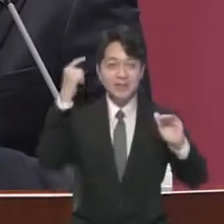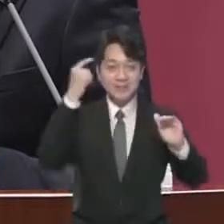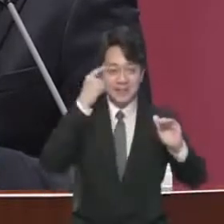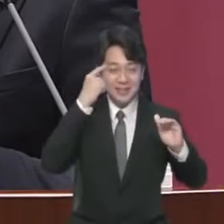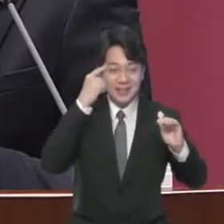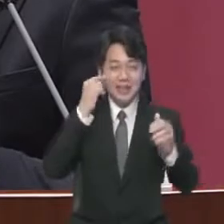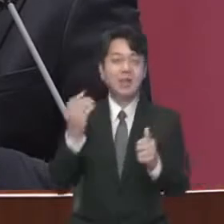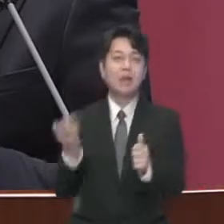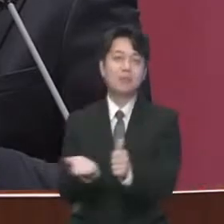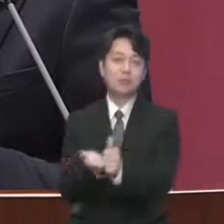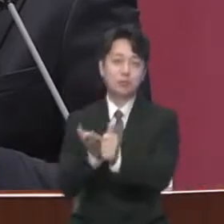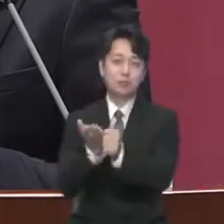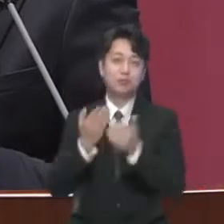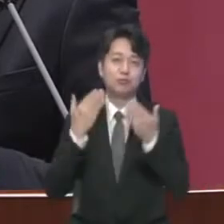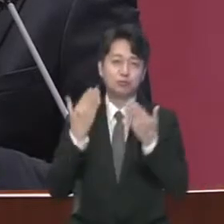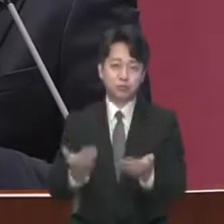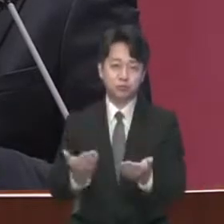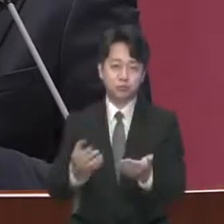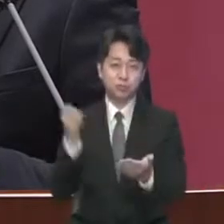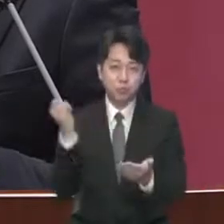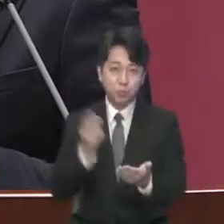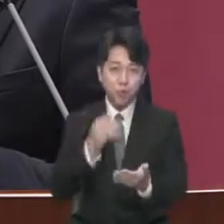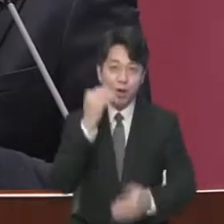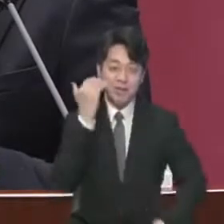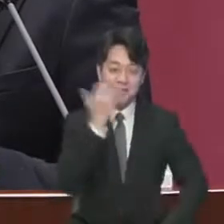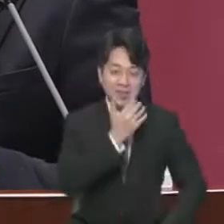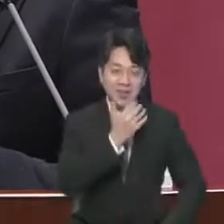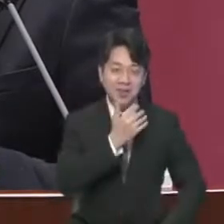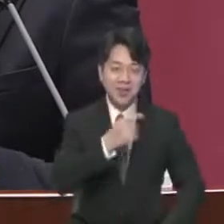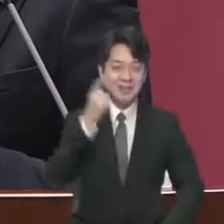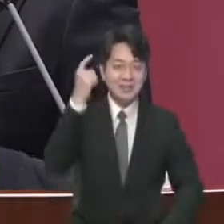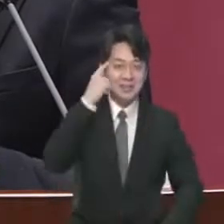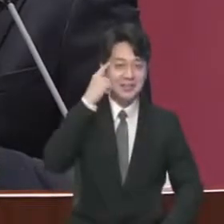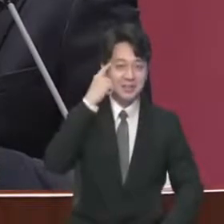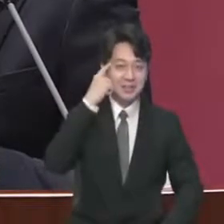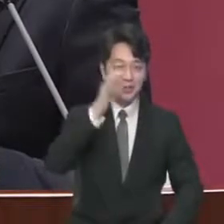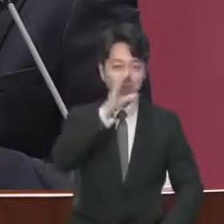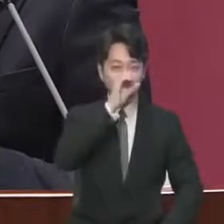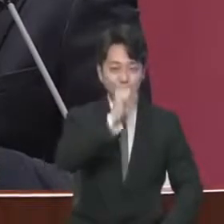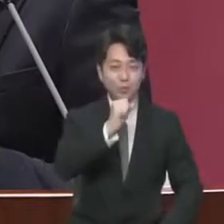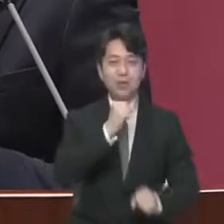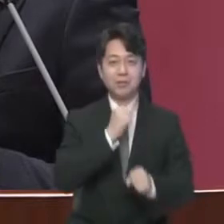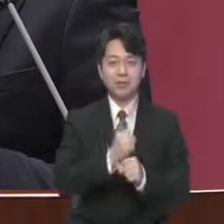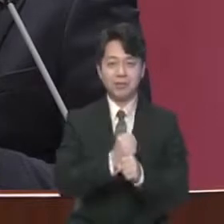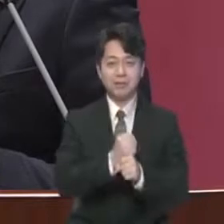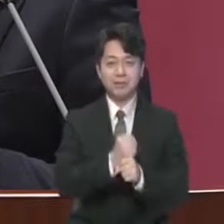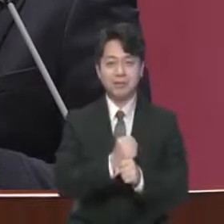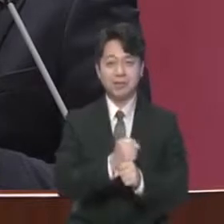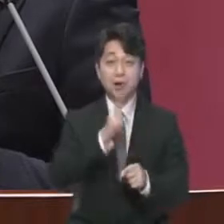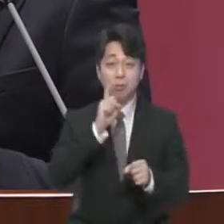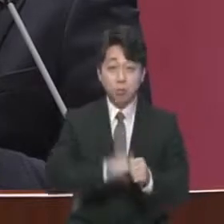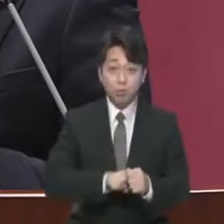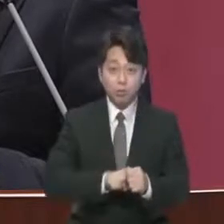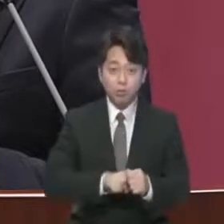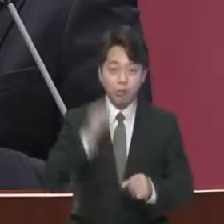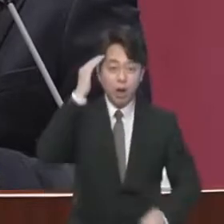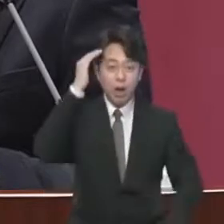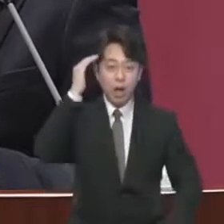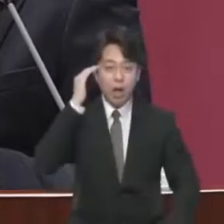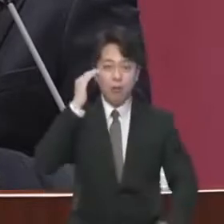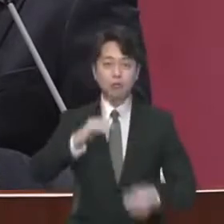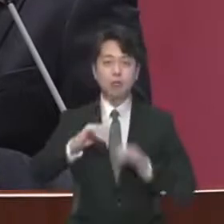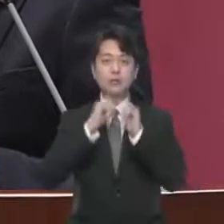키워나갈 것인지 그리고 건강한 성의식을 가질 수 있을 것인지 이런 것들을 좀 더 우리 현실과 우리 문화의 또 사회적